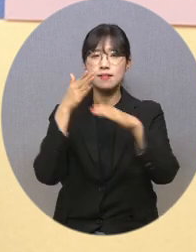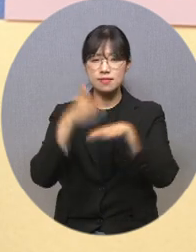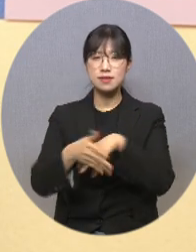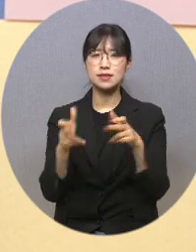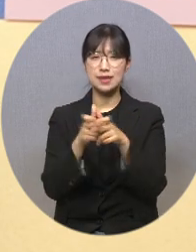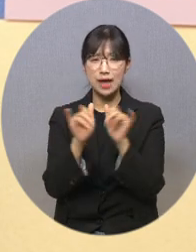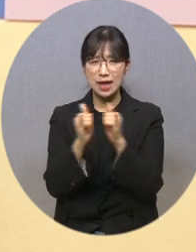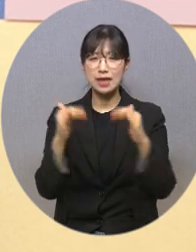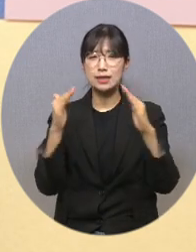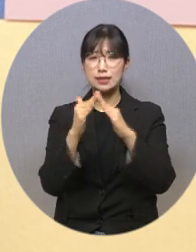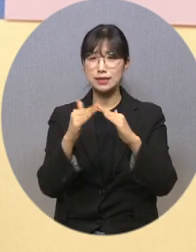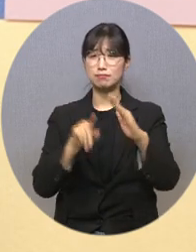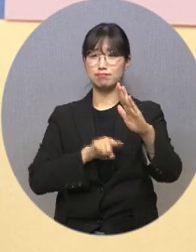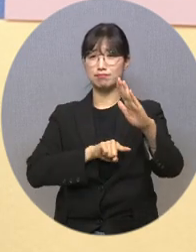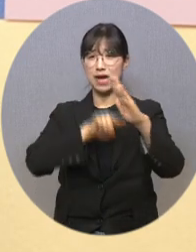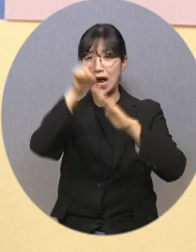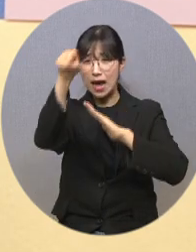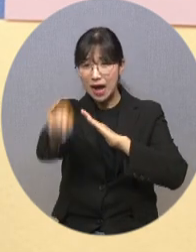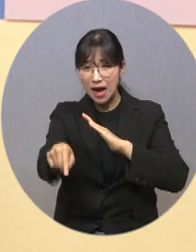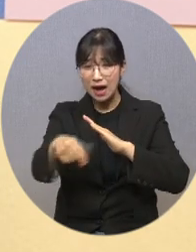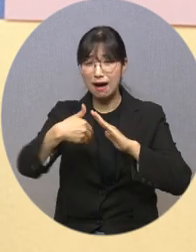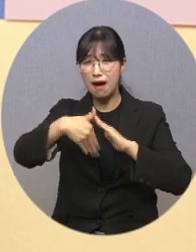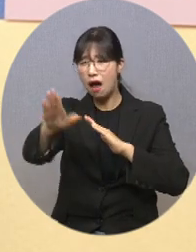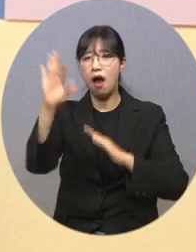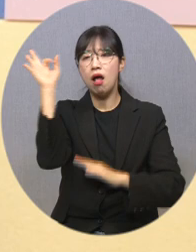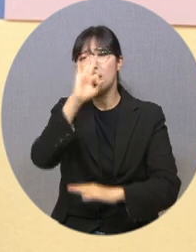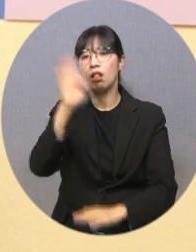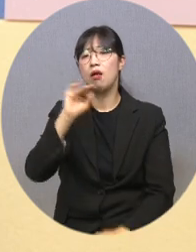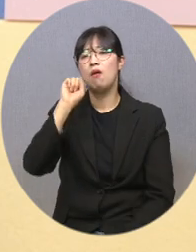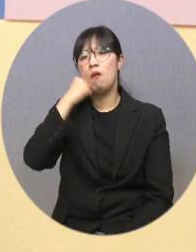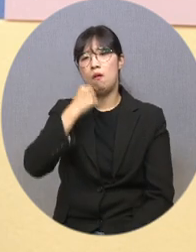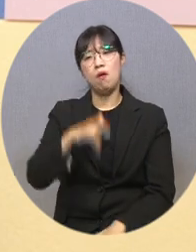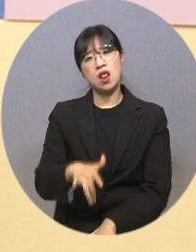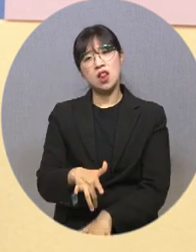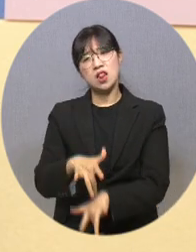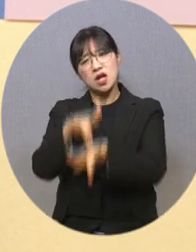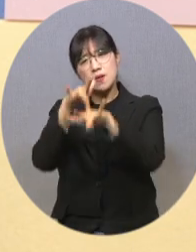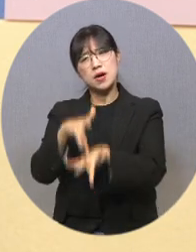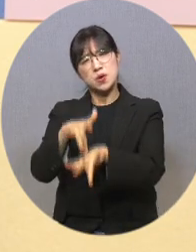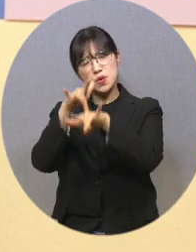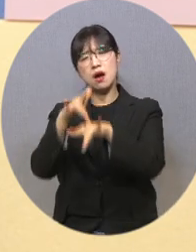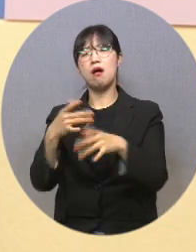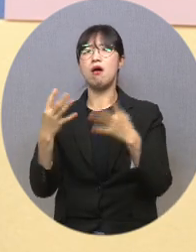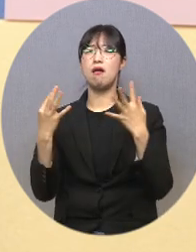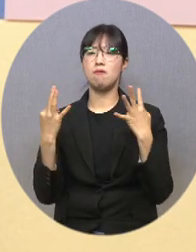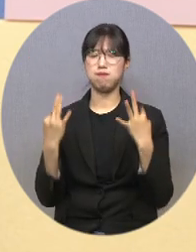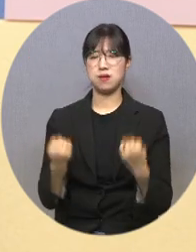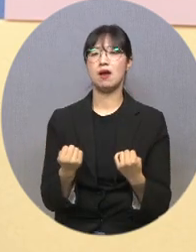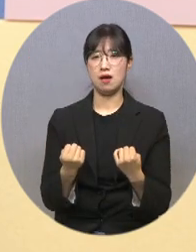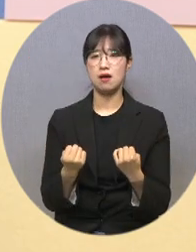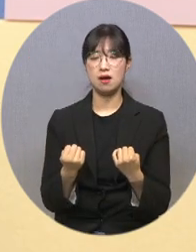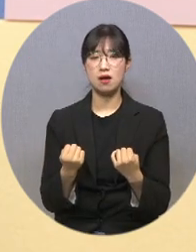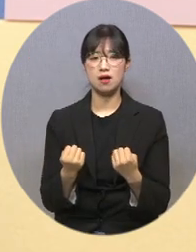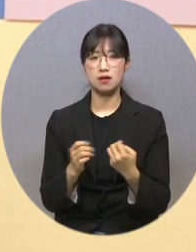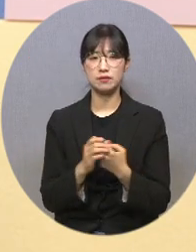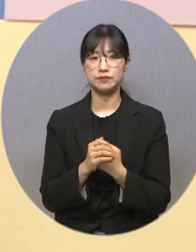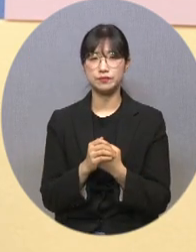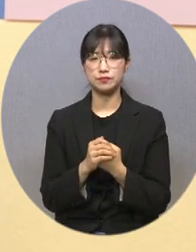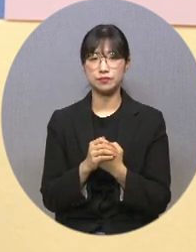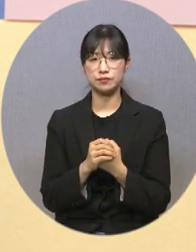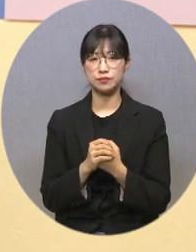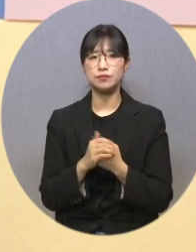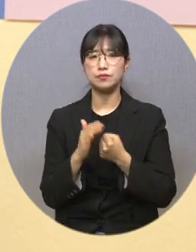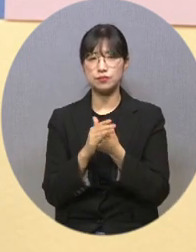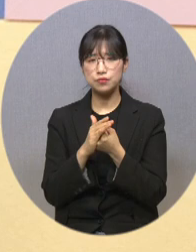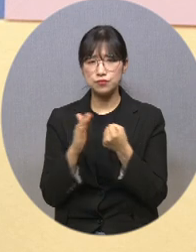한번 집을 나가면 찾기가 힘들어요. 그렇죠. 실종 사건으로까지 연결이 돼요. 네. 찾기가 힘드니까.